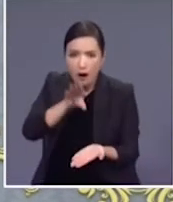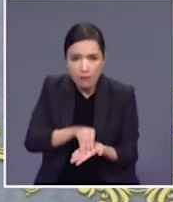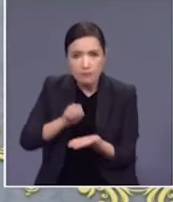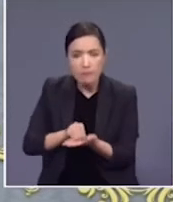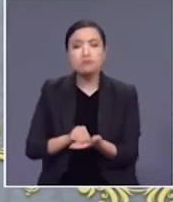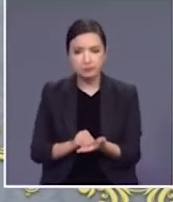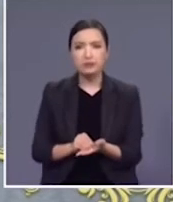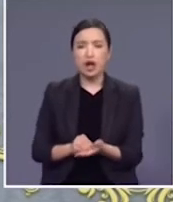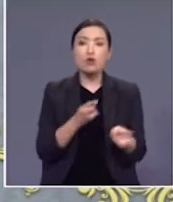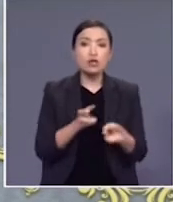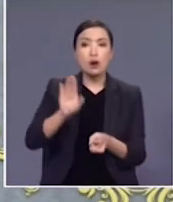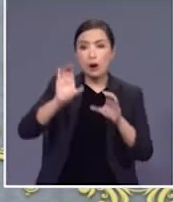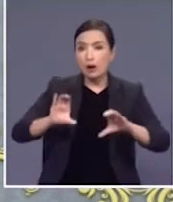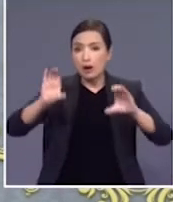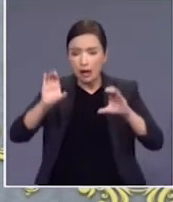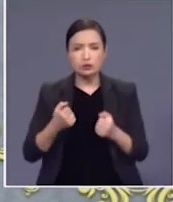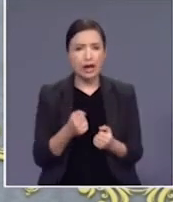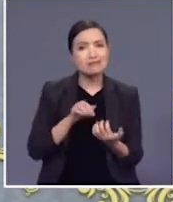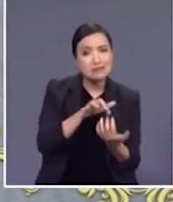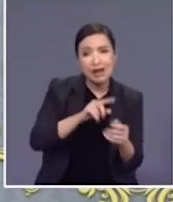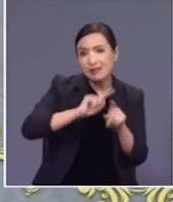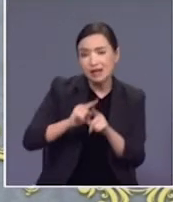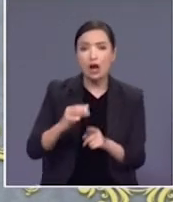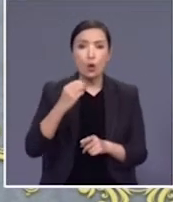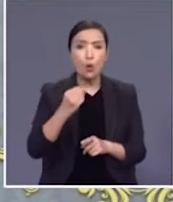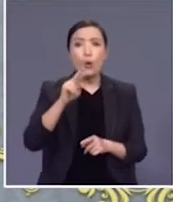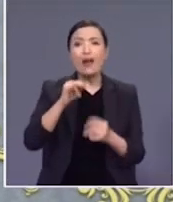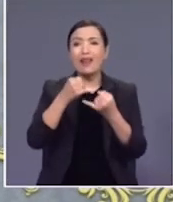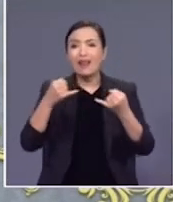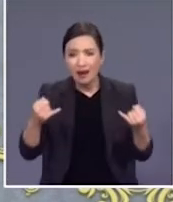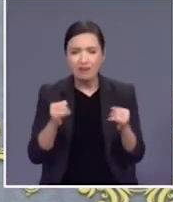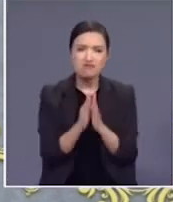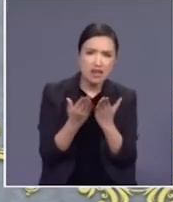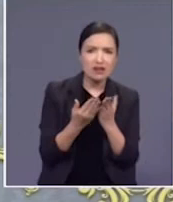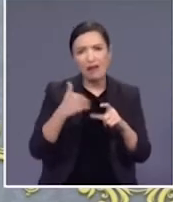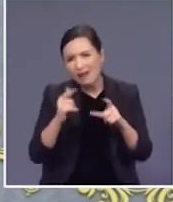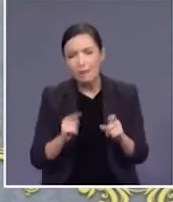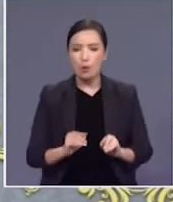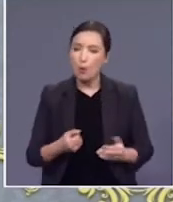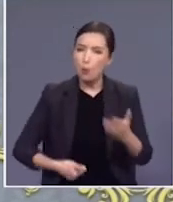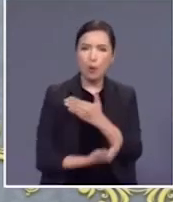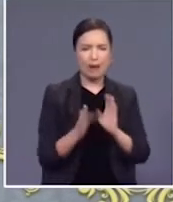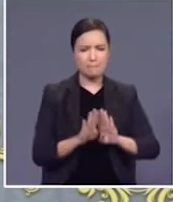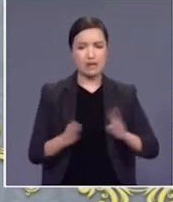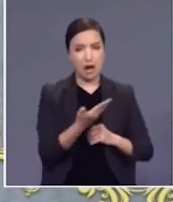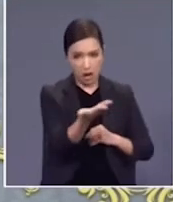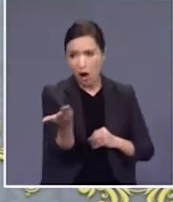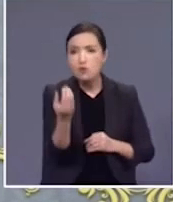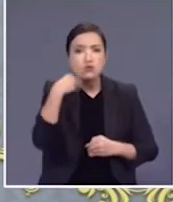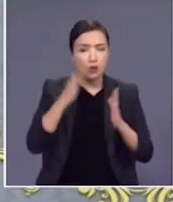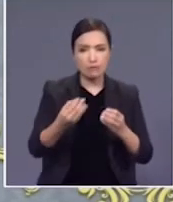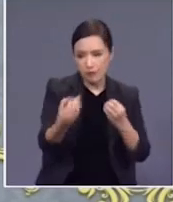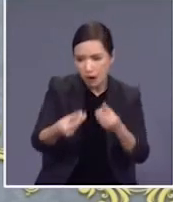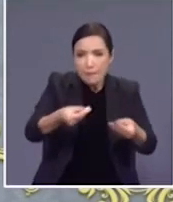ของภาครัฐช่องทางการสื่อสารต่างๆรวมทั้งสื่อออนไลน์เพื่อจะเปิดโอกาสให้ทุกคนได้มีส่วนร่วมก็ขอให้ติดตามข่าวสารอย่างต่